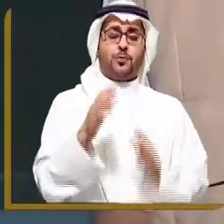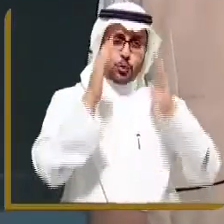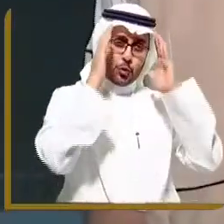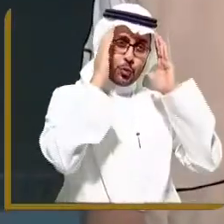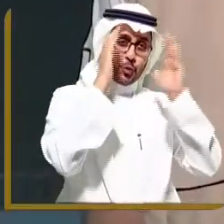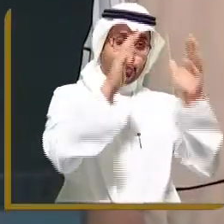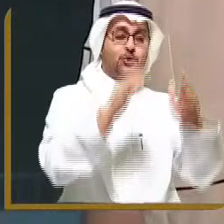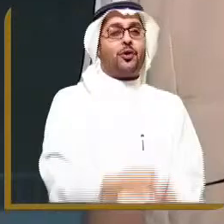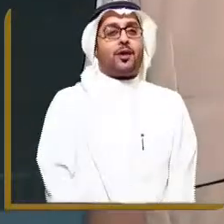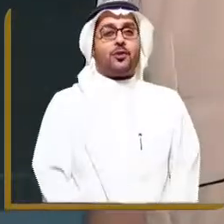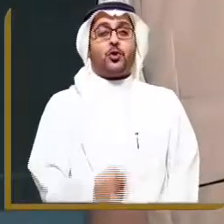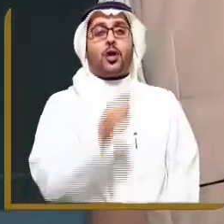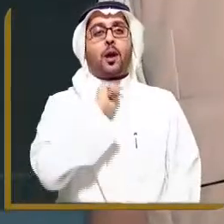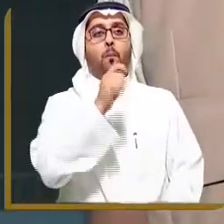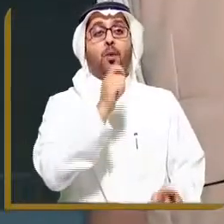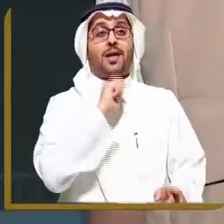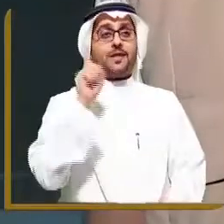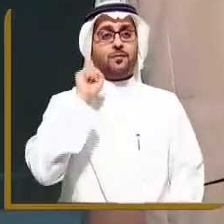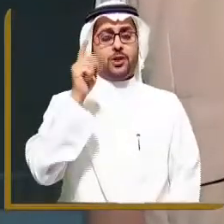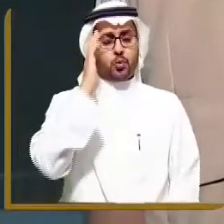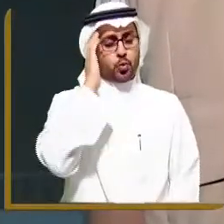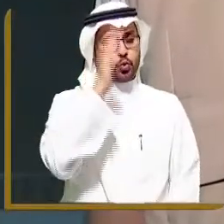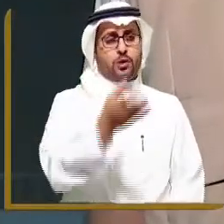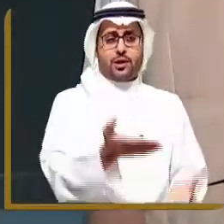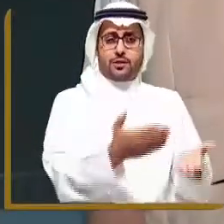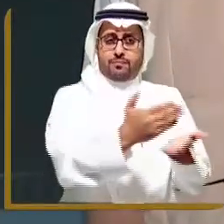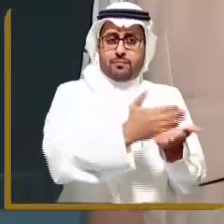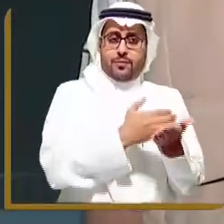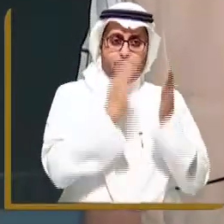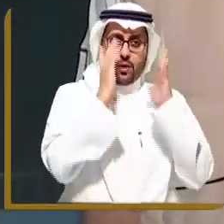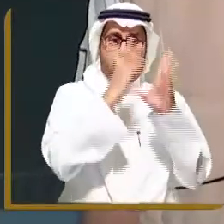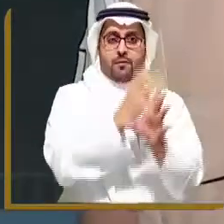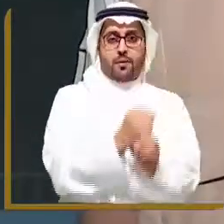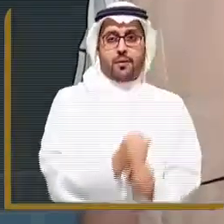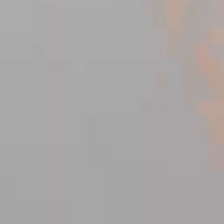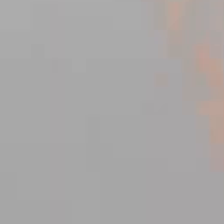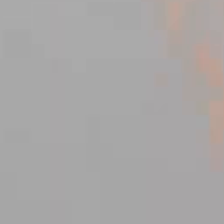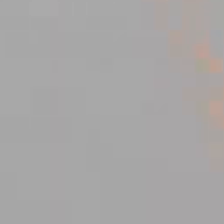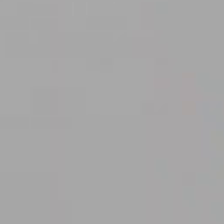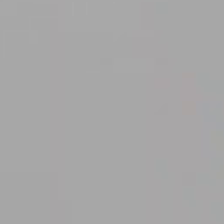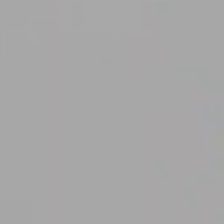وائل رفيق مراسل أخبار السعودية من المدينة المنورة، شكرا لك ولضيفك الكريم.